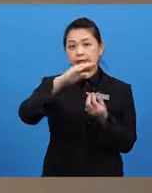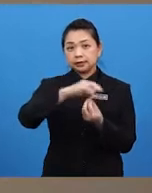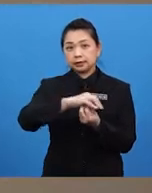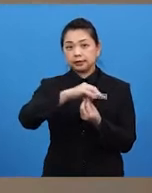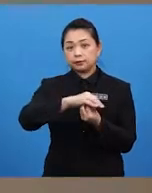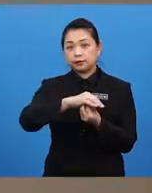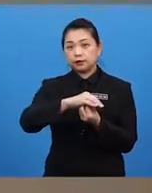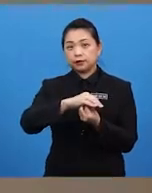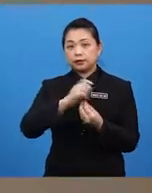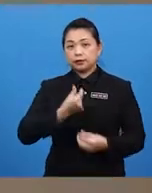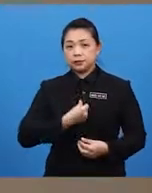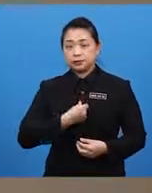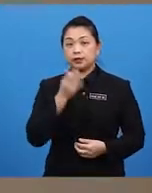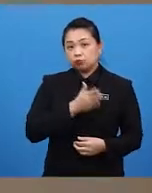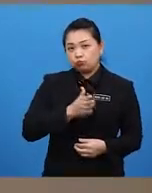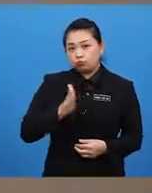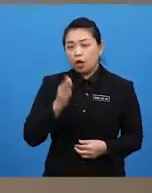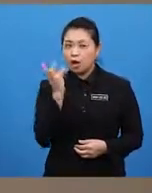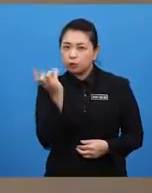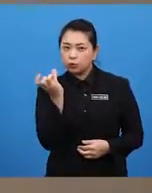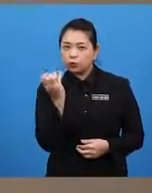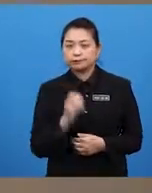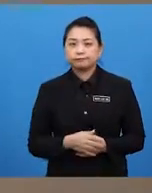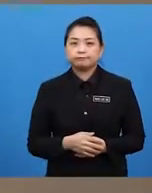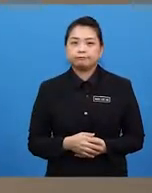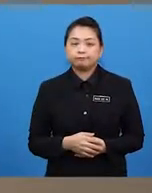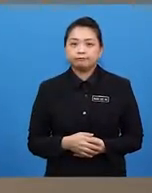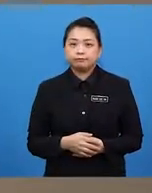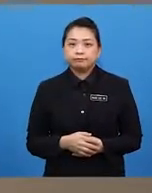dan mencincang halus Hai